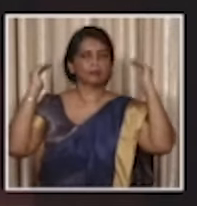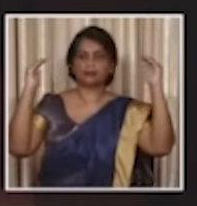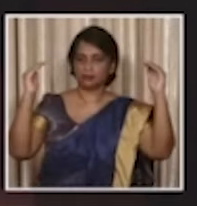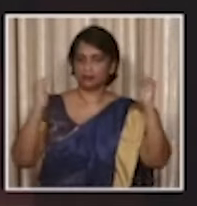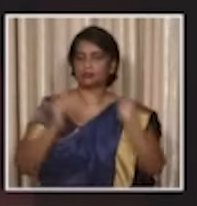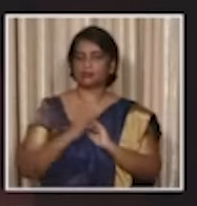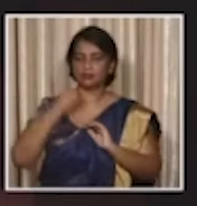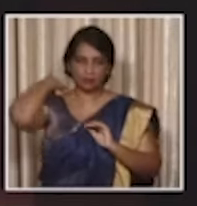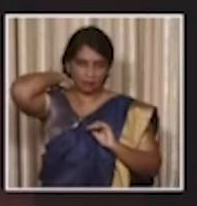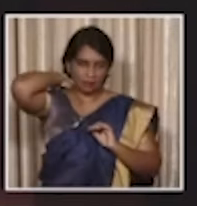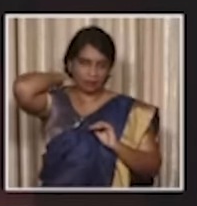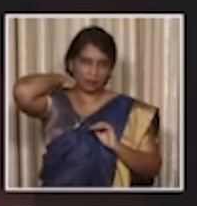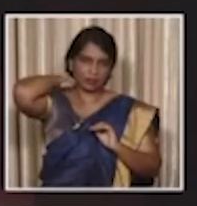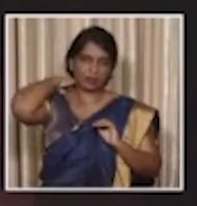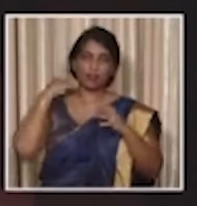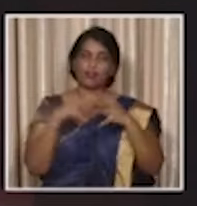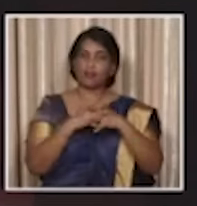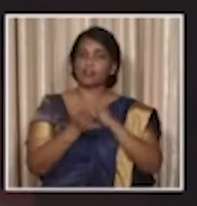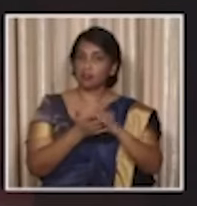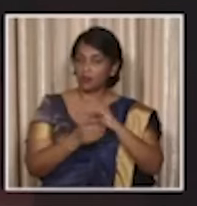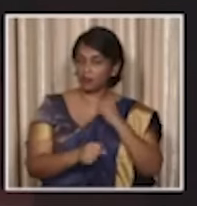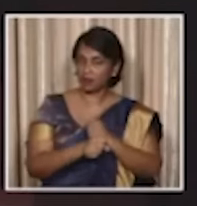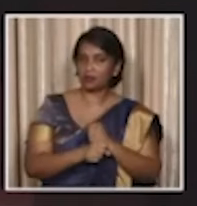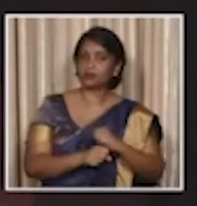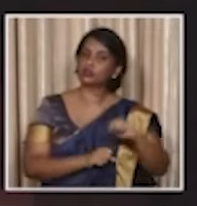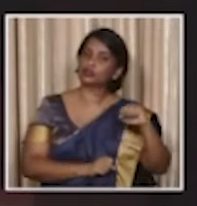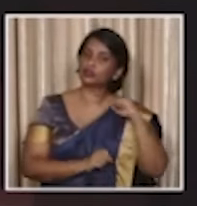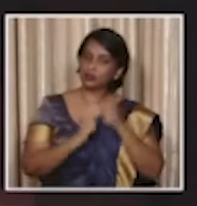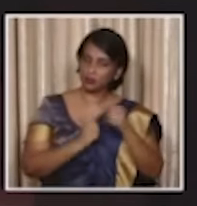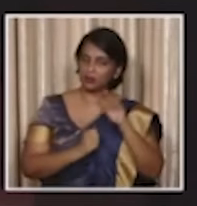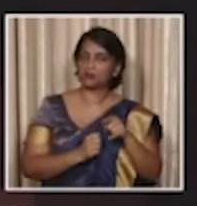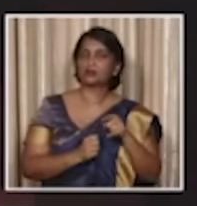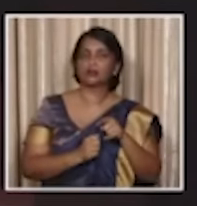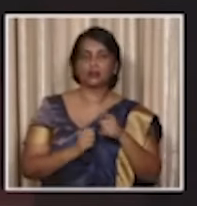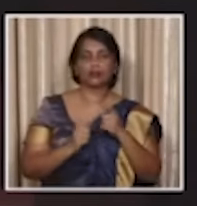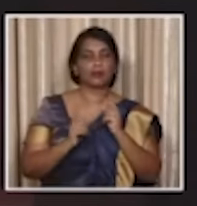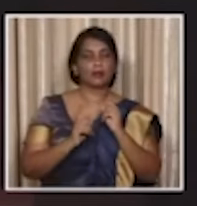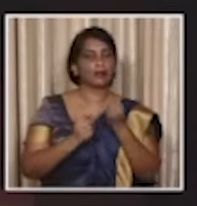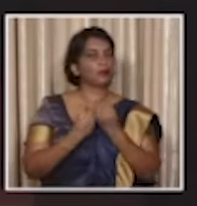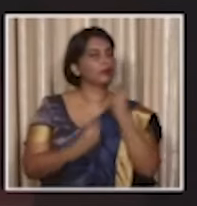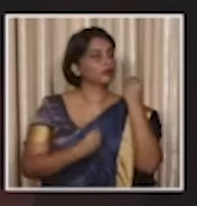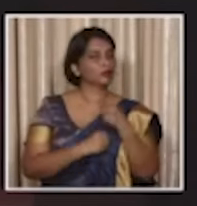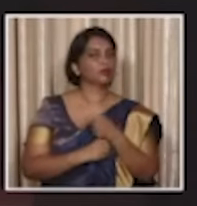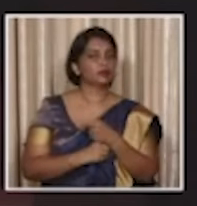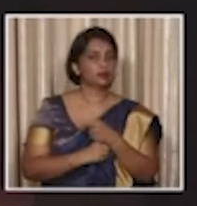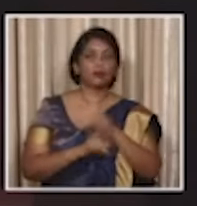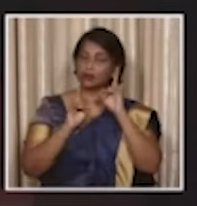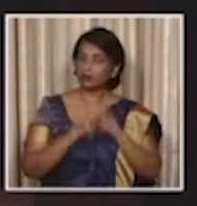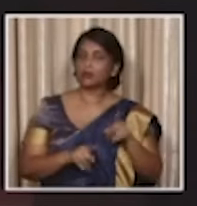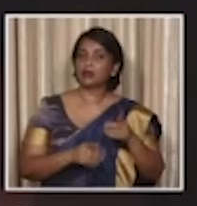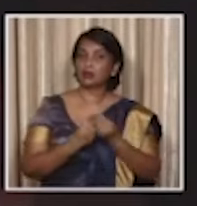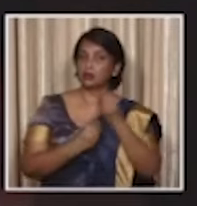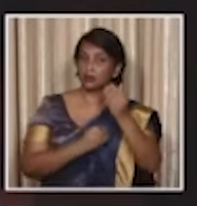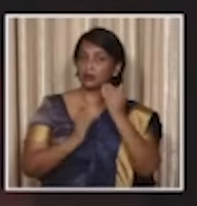තබනවා. සුභසාධන රාජ්‍ය ශක්තිමත් කරනවා. ප්‍රතිපාදන ලබා දෙනවා. ඒ වගේම ලබා